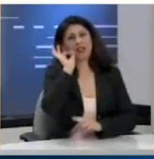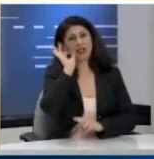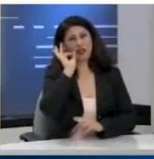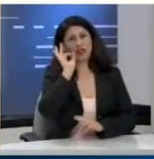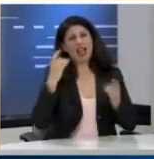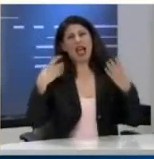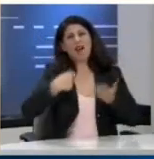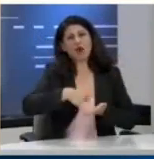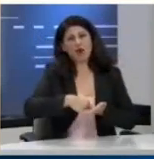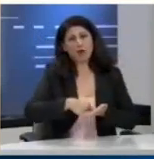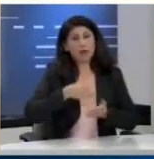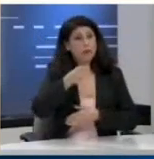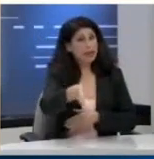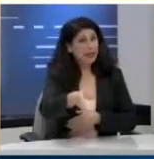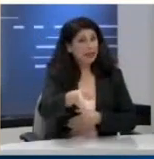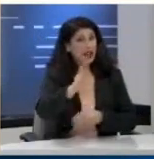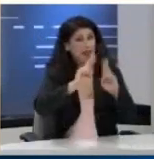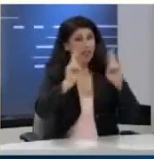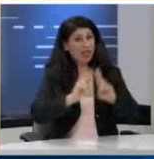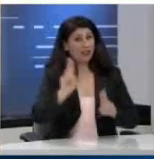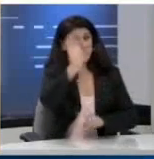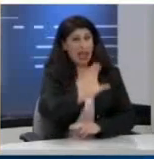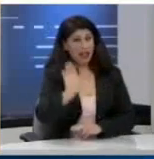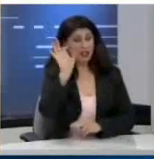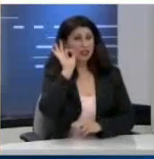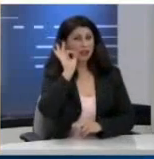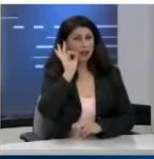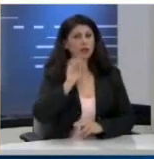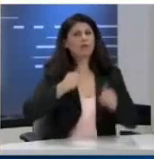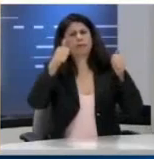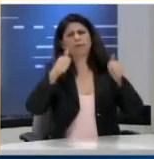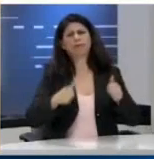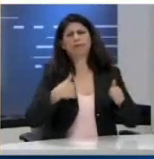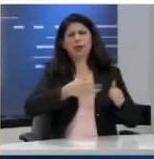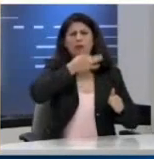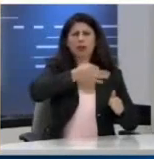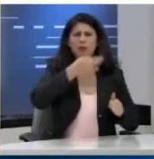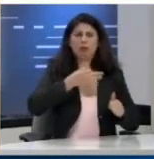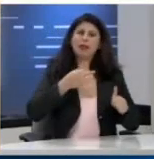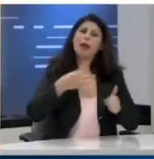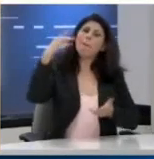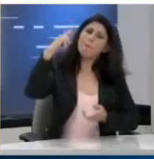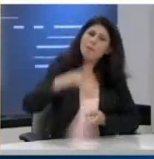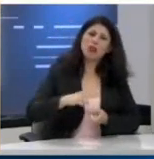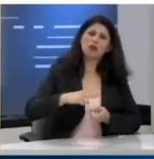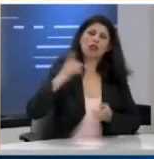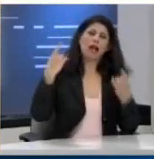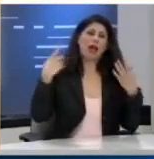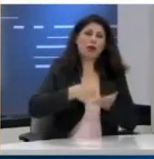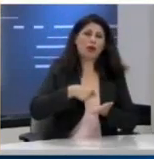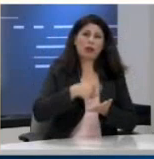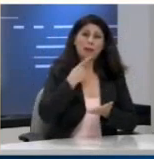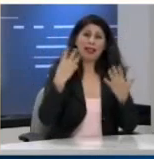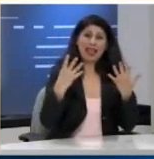Διεθνή Έκθεση Θεσσαλονίκης και εξαγγείλατε εσείς τη μείωση του αφορολογήτου. Απλά τι είπατε? Είπατε